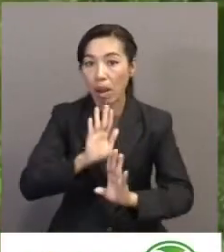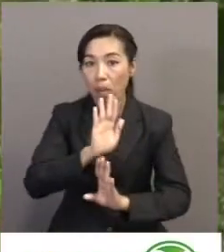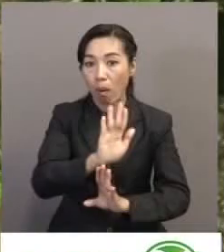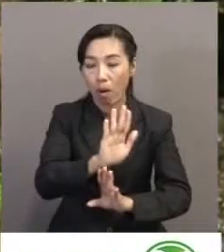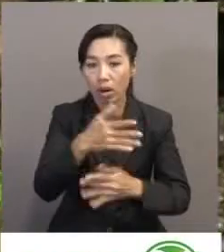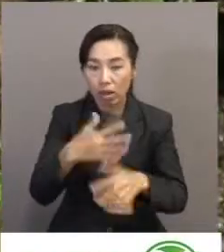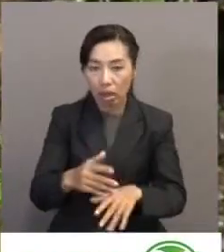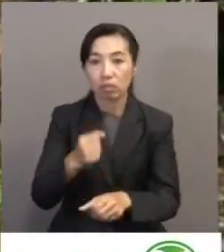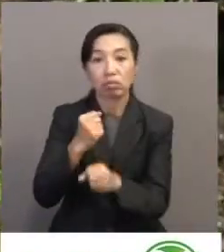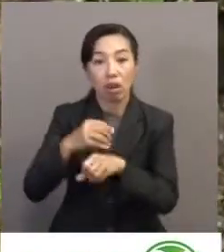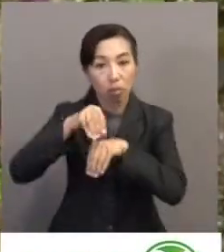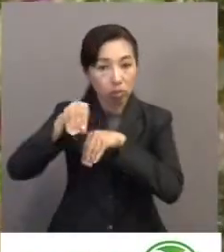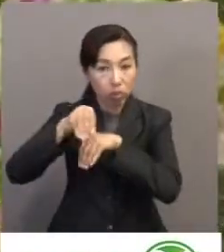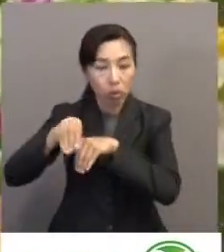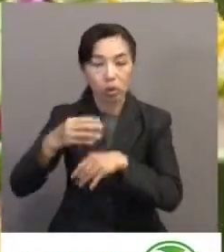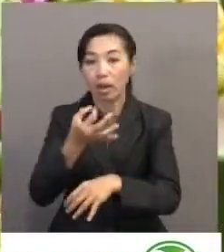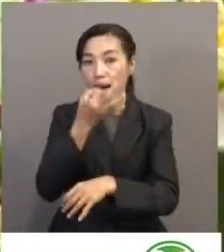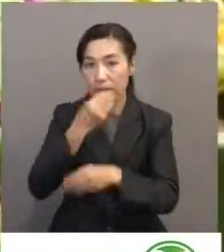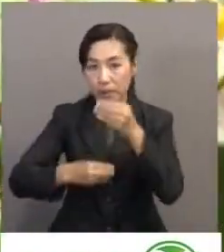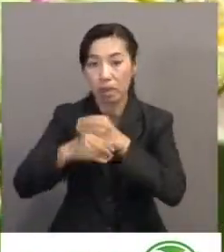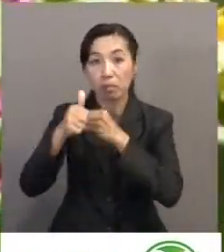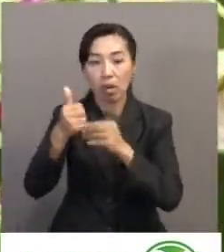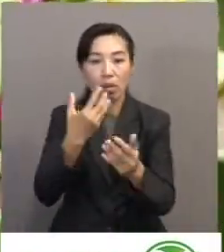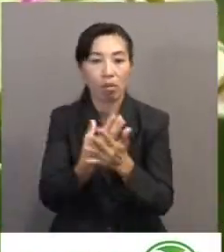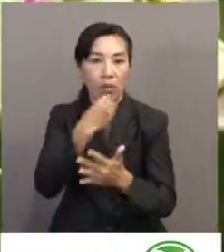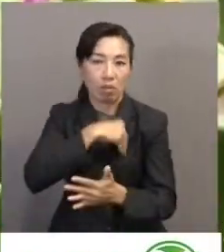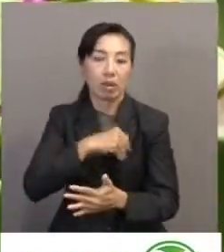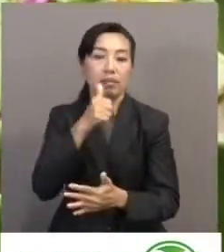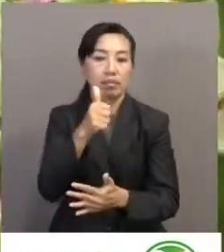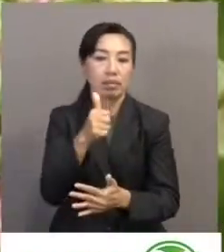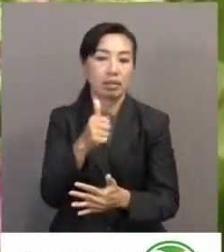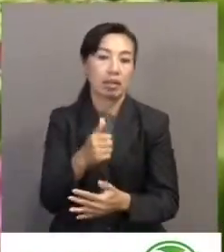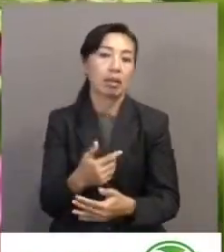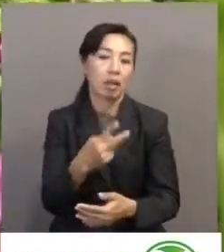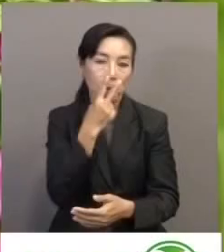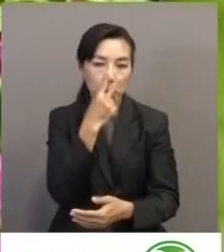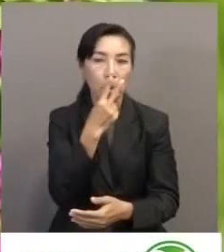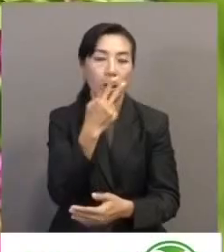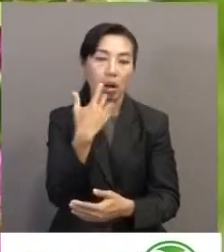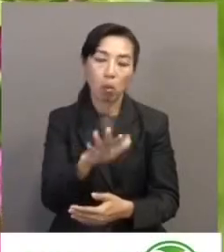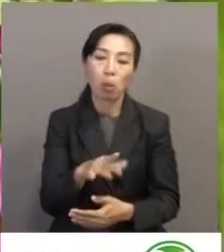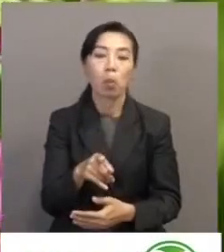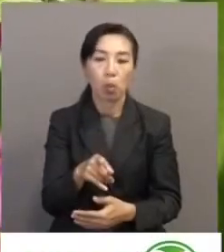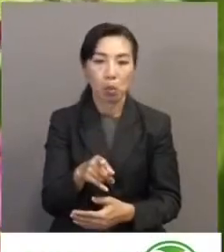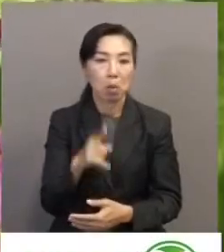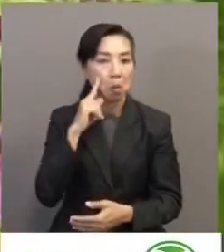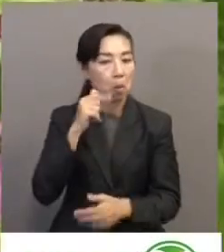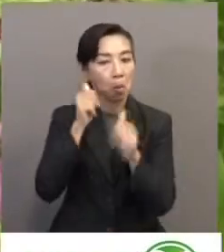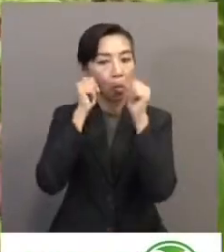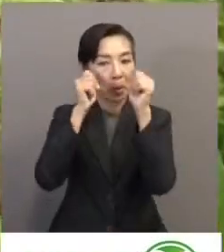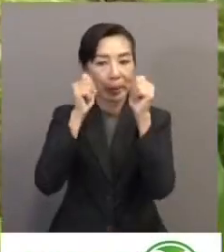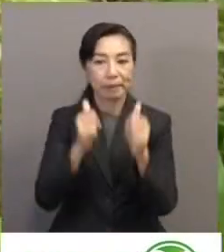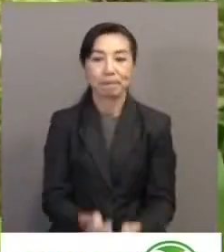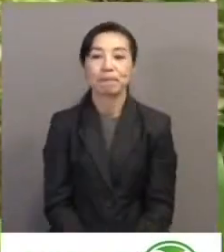ยังปลูกเป็นอาชีพเสริมตามฤดูกาลที่สร้างกำไรให้กับผู้ปลูกอีกทางอย่างนี้ก็บอกได้คำเดียวค่ะว่าเลิศค่ะคุ